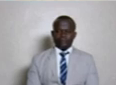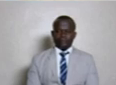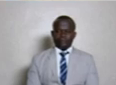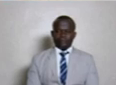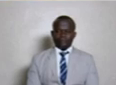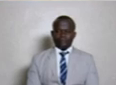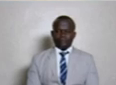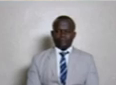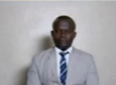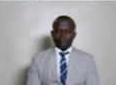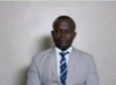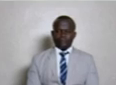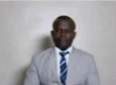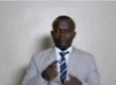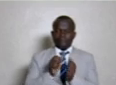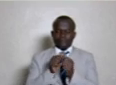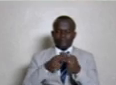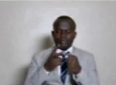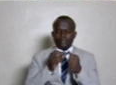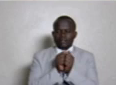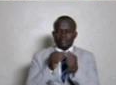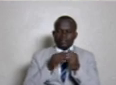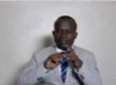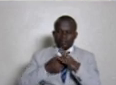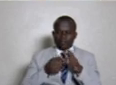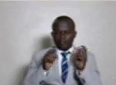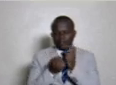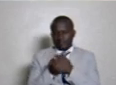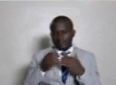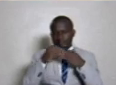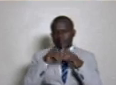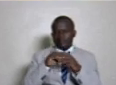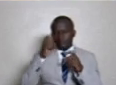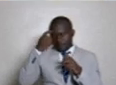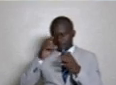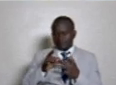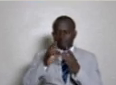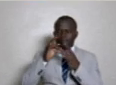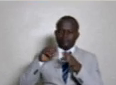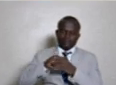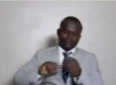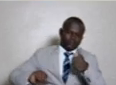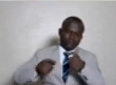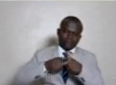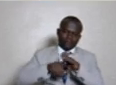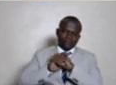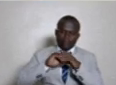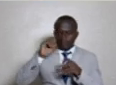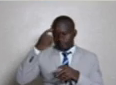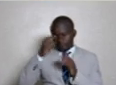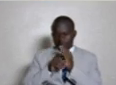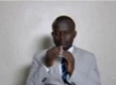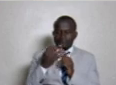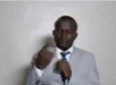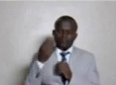2017 2018 itangiye hamaze kuba impinduka zikomeye mu buyobozi no muri guverinoma by'umwihariko mu bikubitiro bashyizwe muri guverinoma kuwa